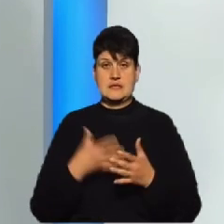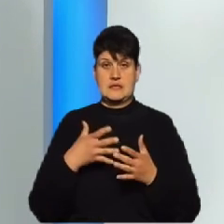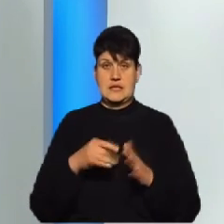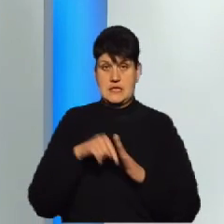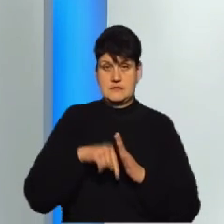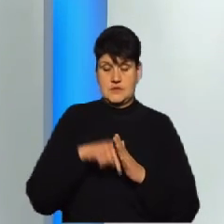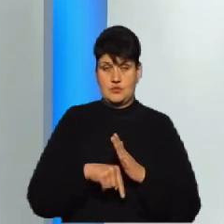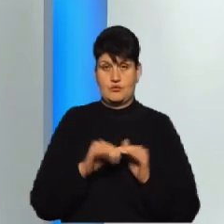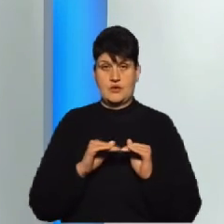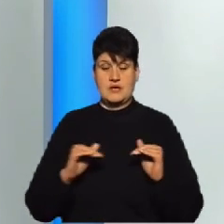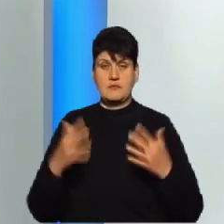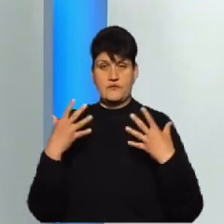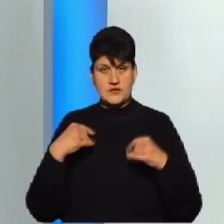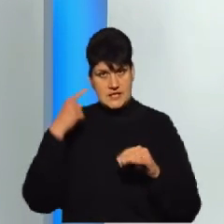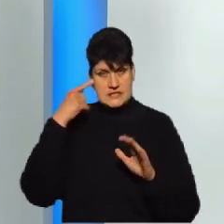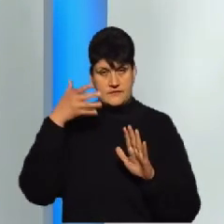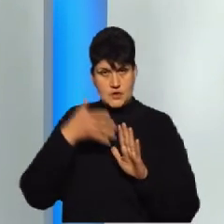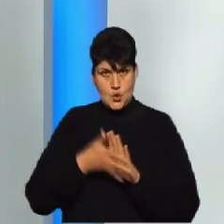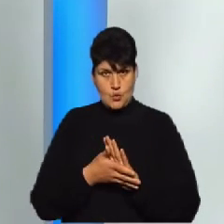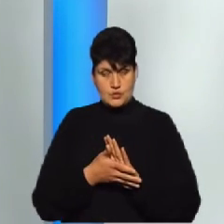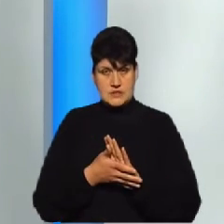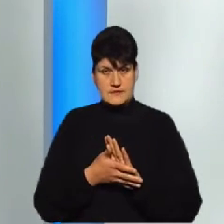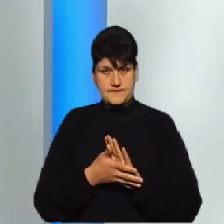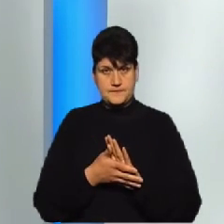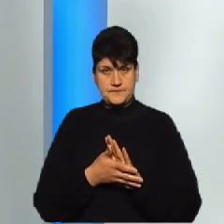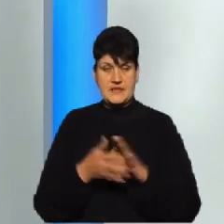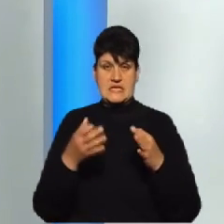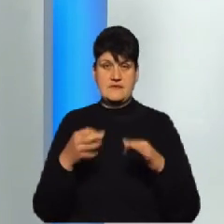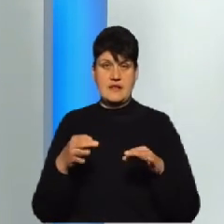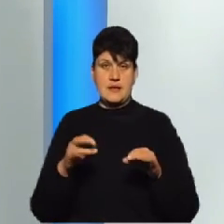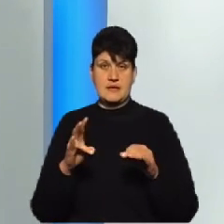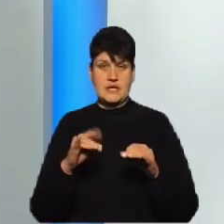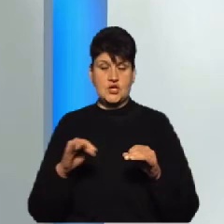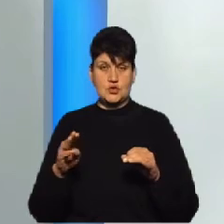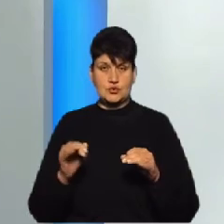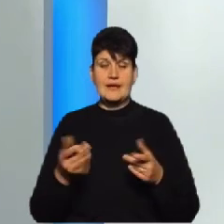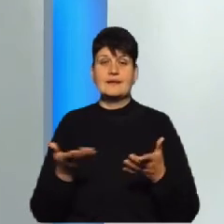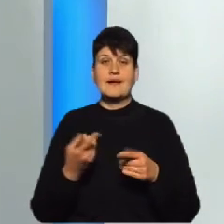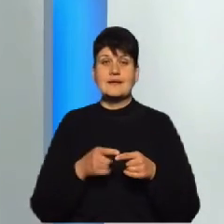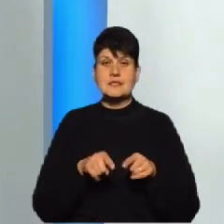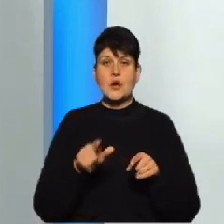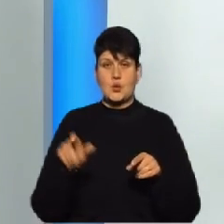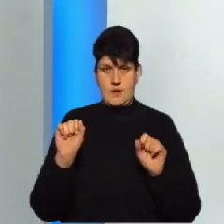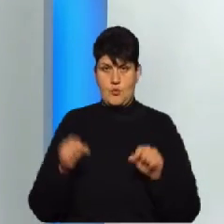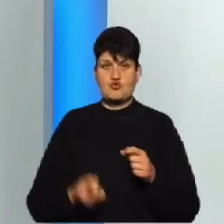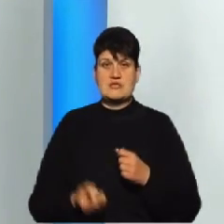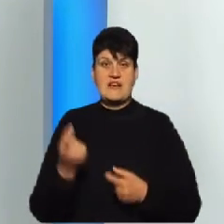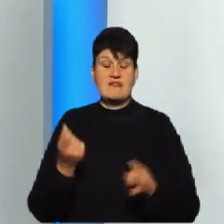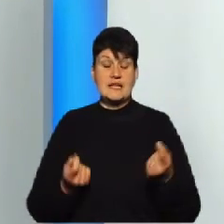свідомості нішу звільняємо, де ці люди можуть з'явитися. Але ще дуже важливо